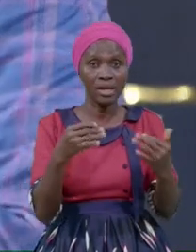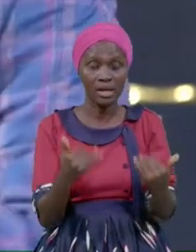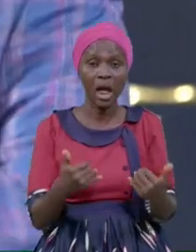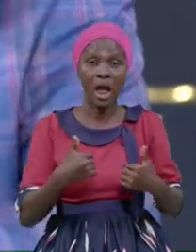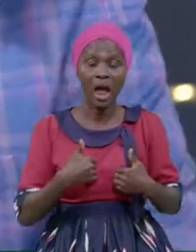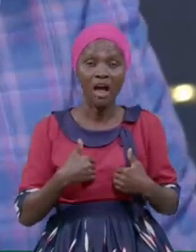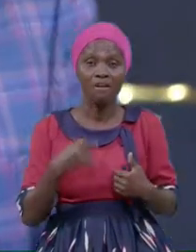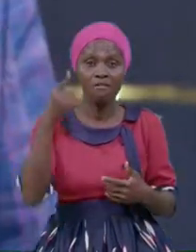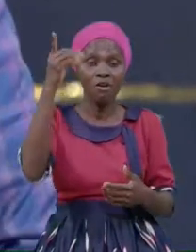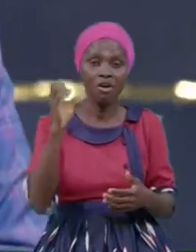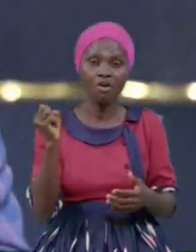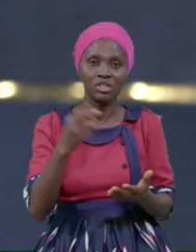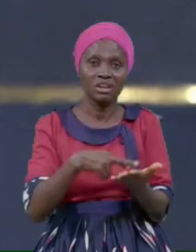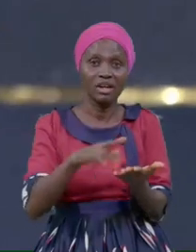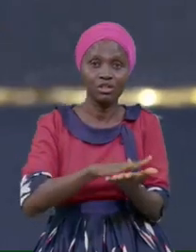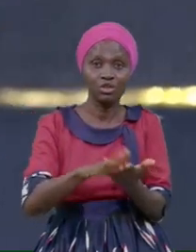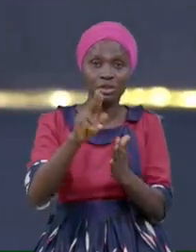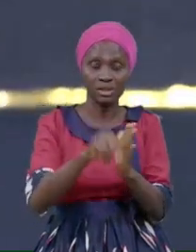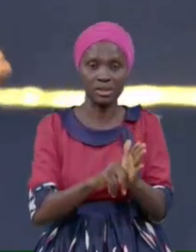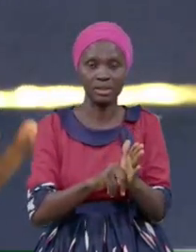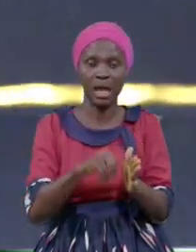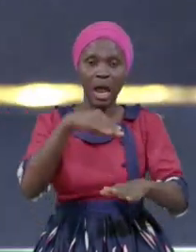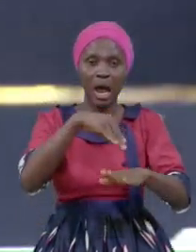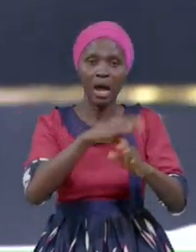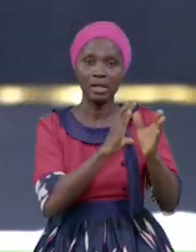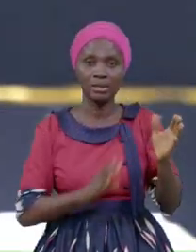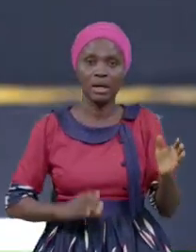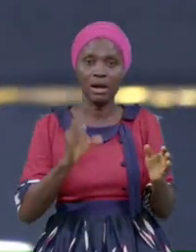Christ. Voilà pourquoi, en venant,